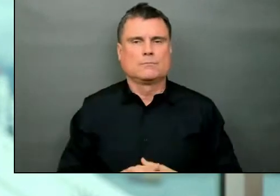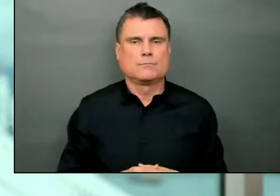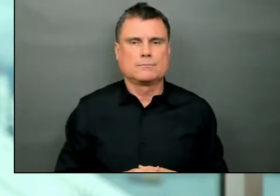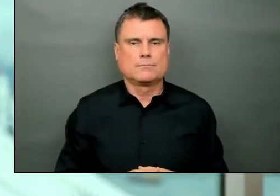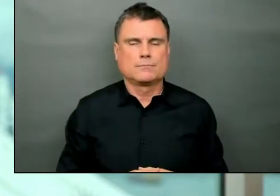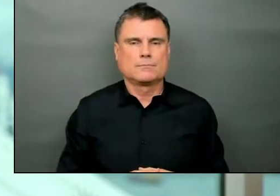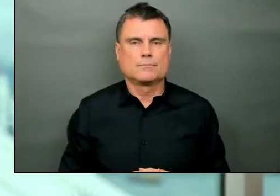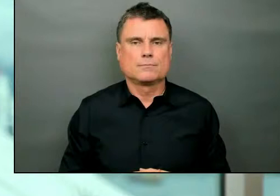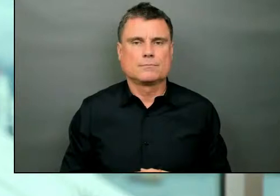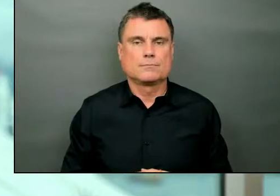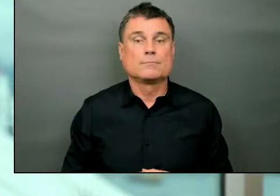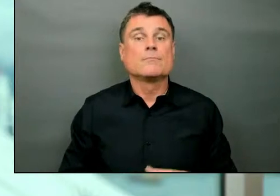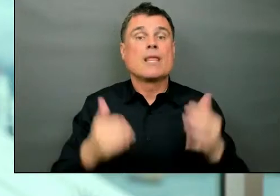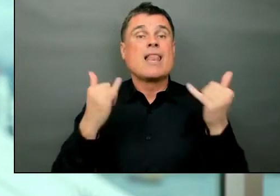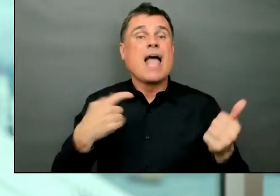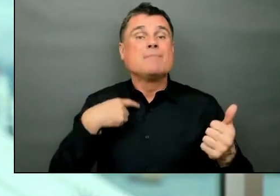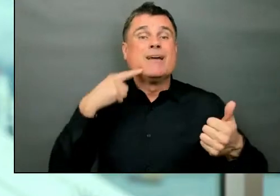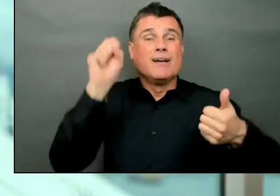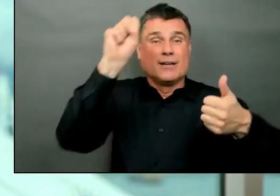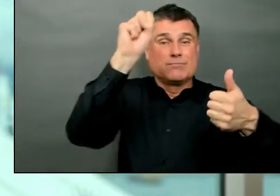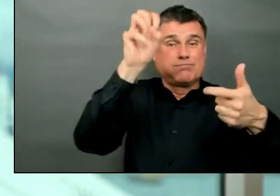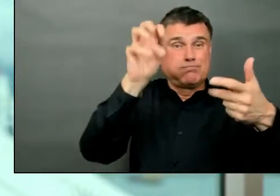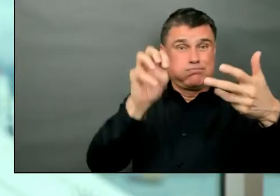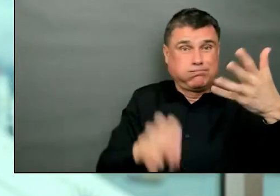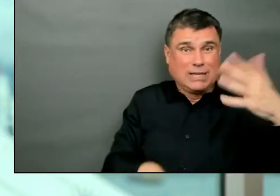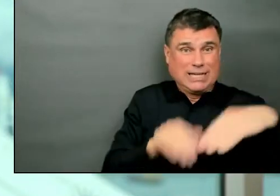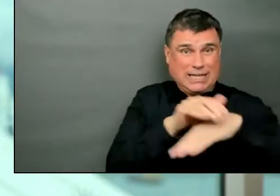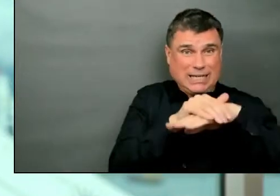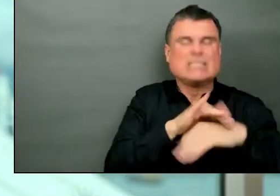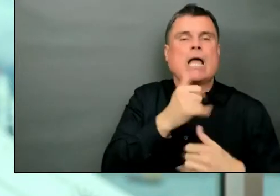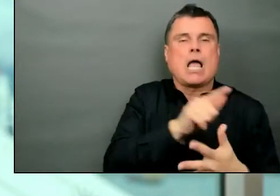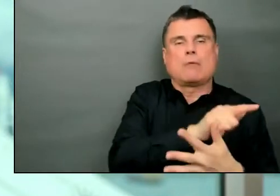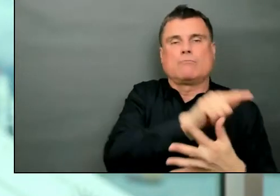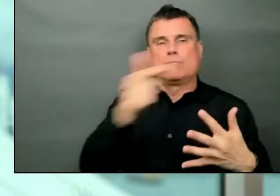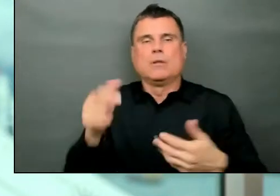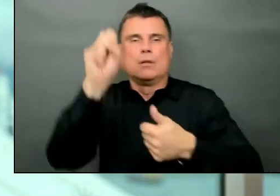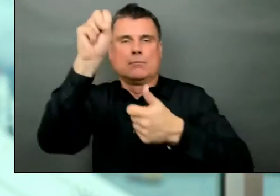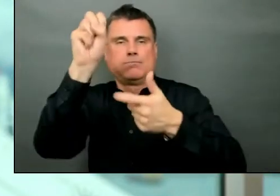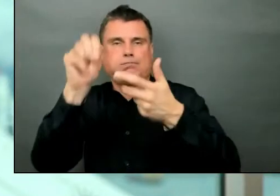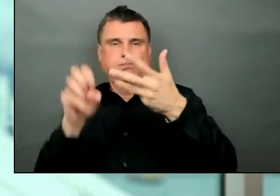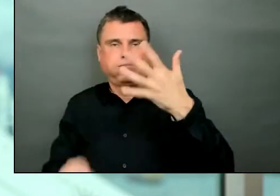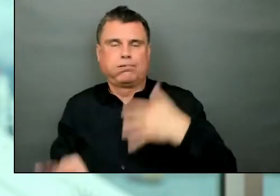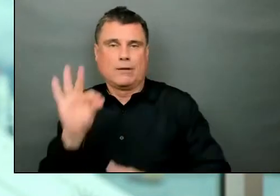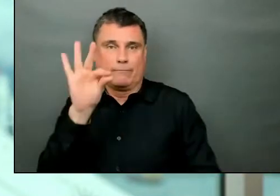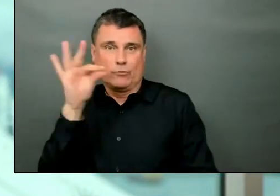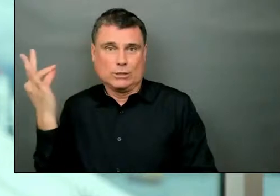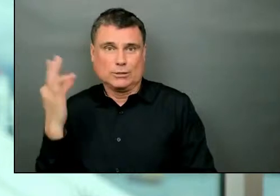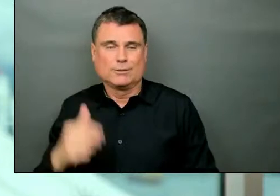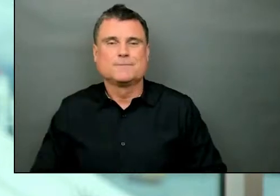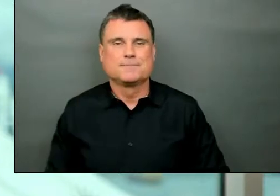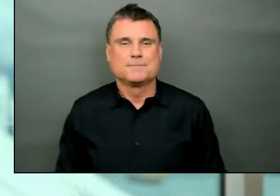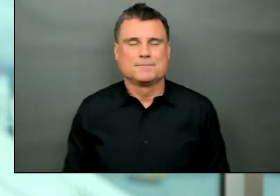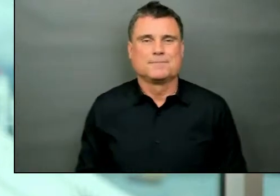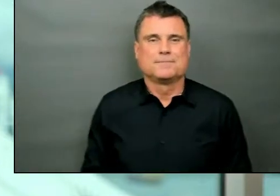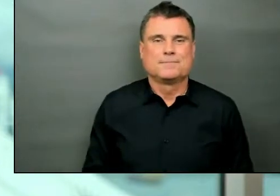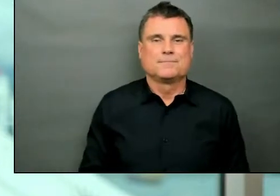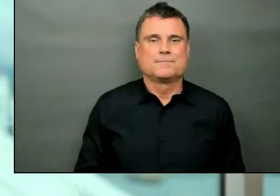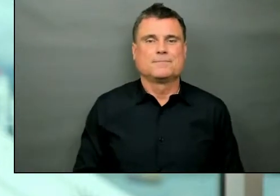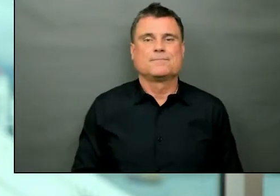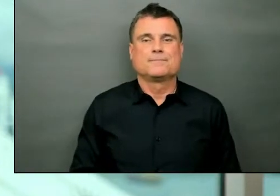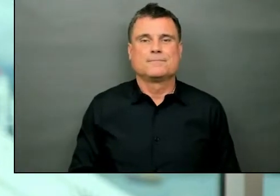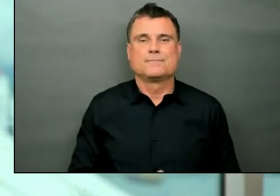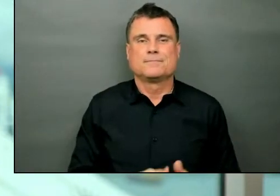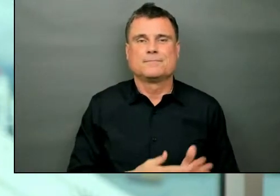de 78 673 cas en Colombie-Britannique. Nous sommes attristés d'annoncer 10